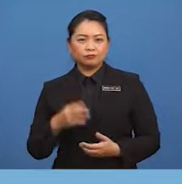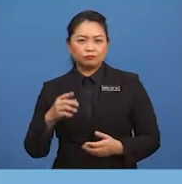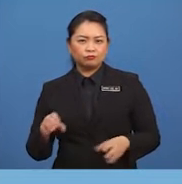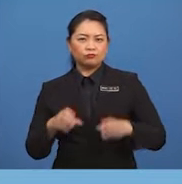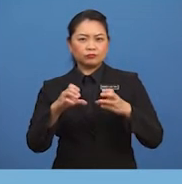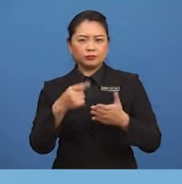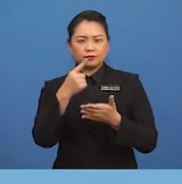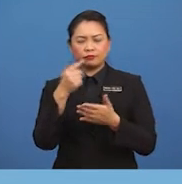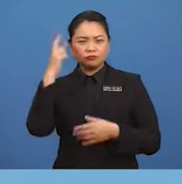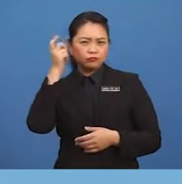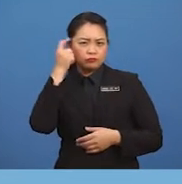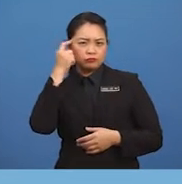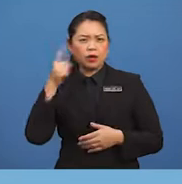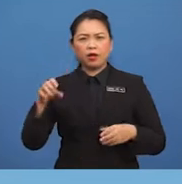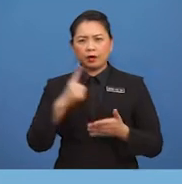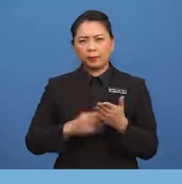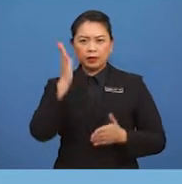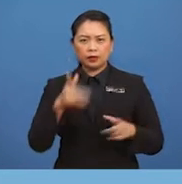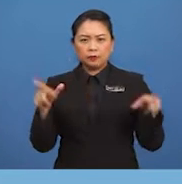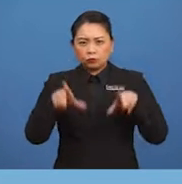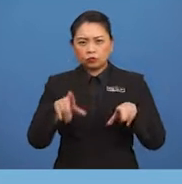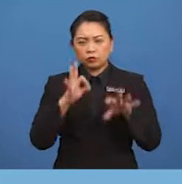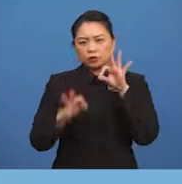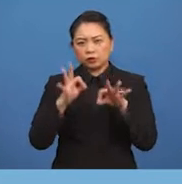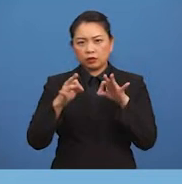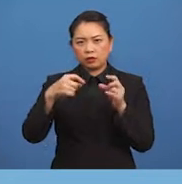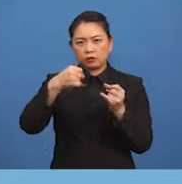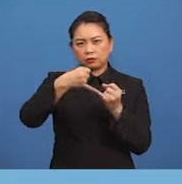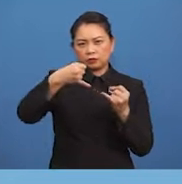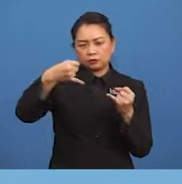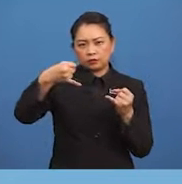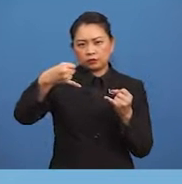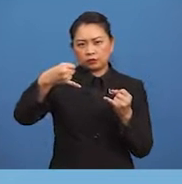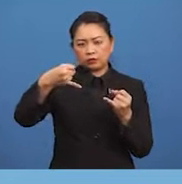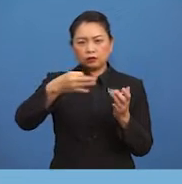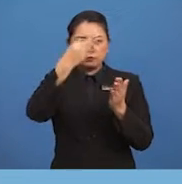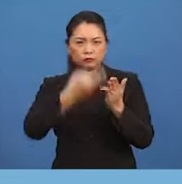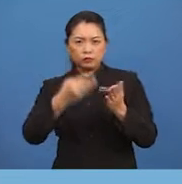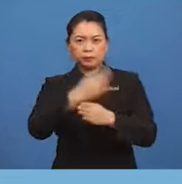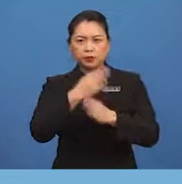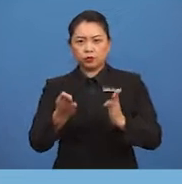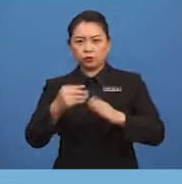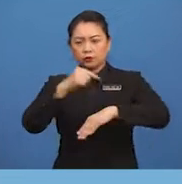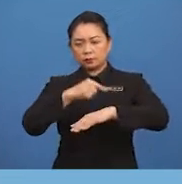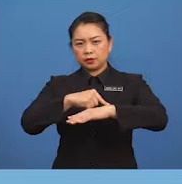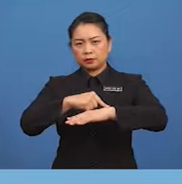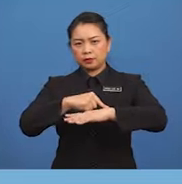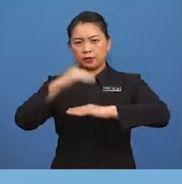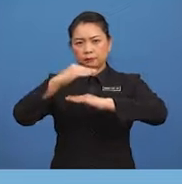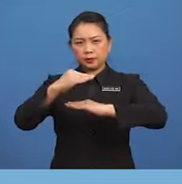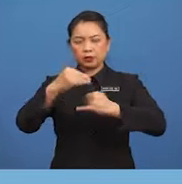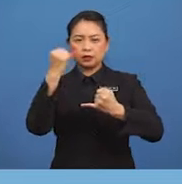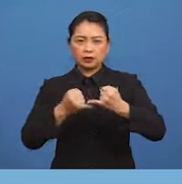ramalkan apa yang akan berlaku sekiranya gentian gelendong gagal terbentuk